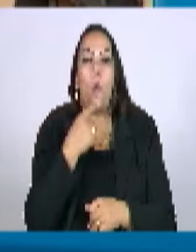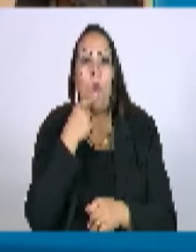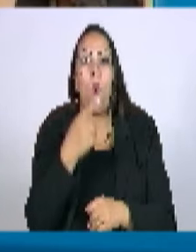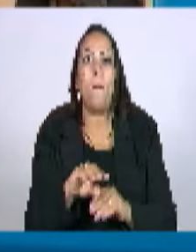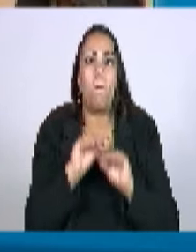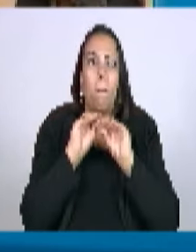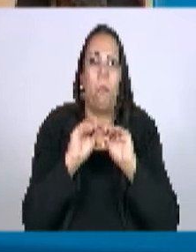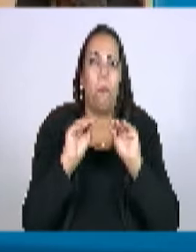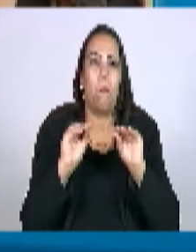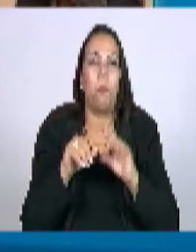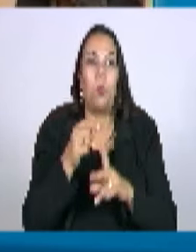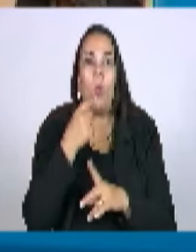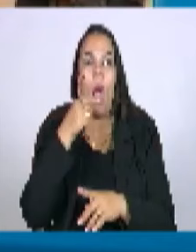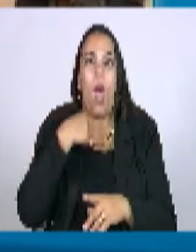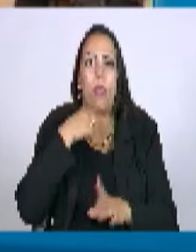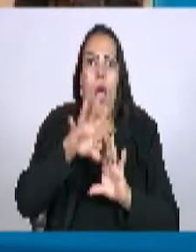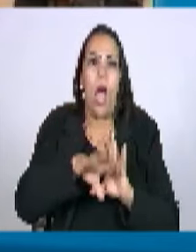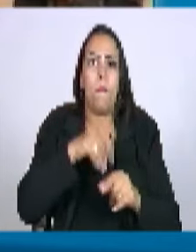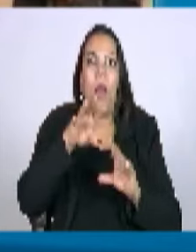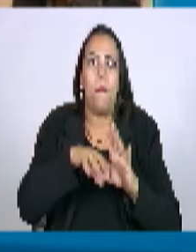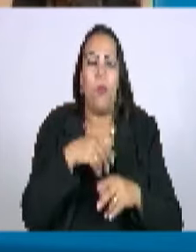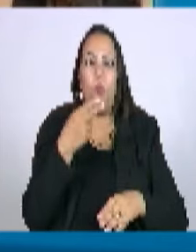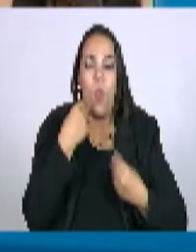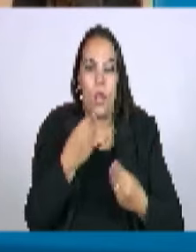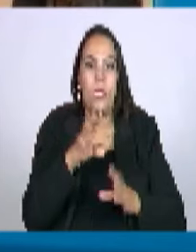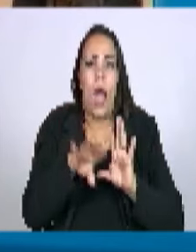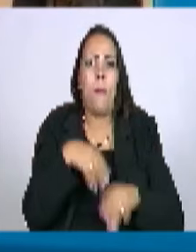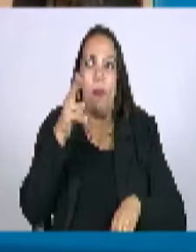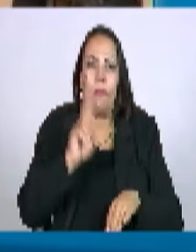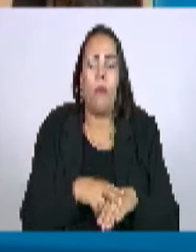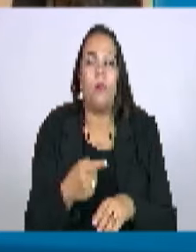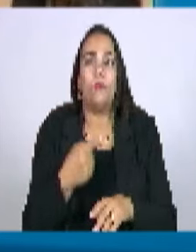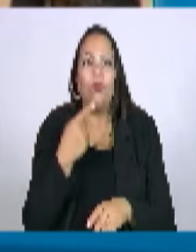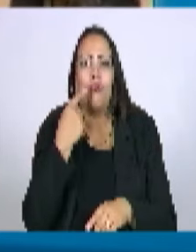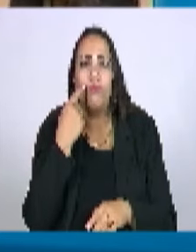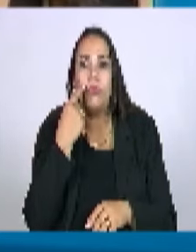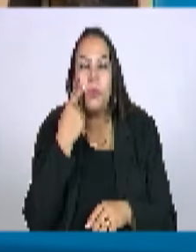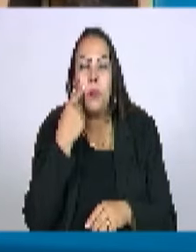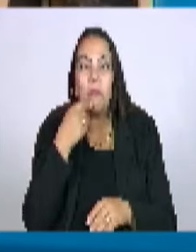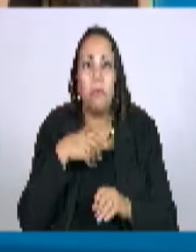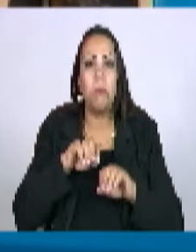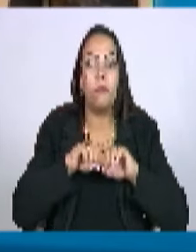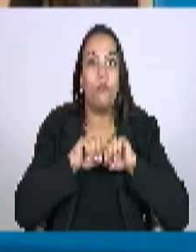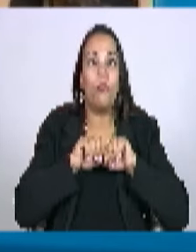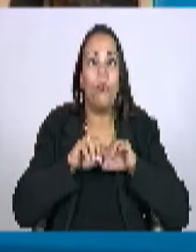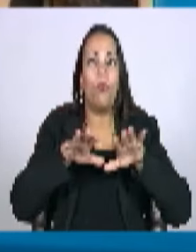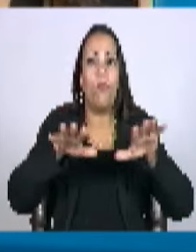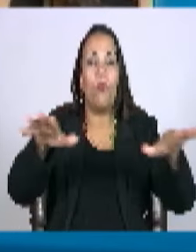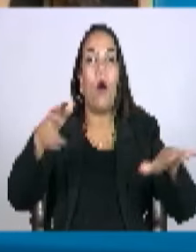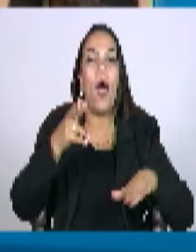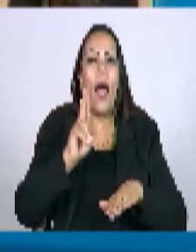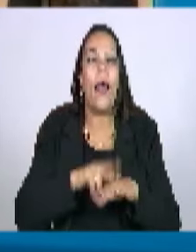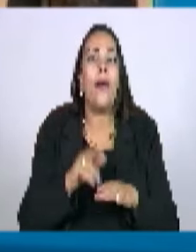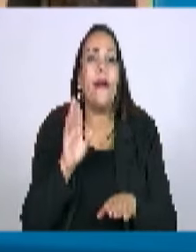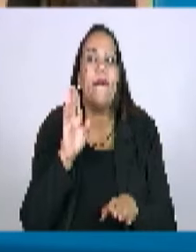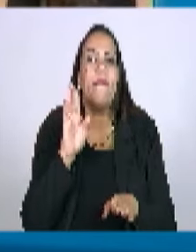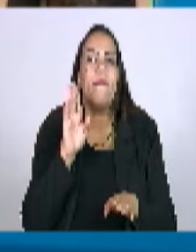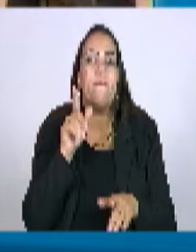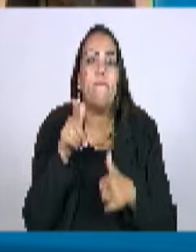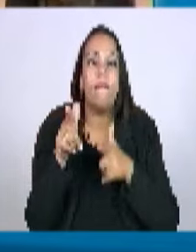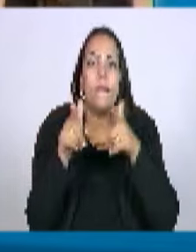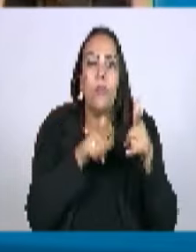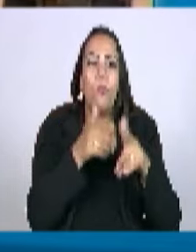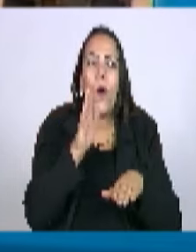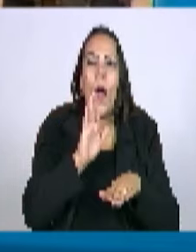وبيندو احنا عملنا وهنعمل وبثي هذا الفيديو على مواقع او منصات